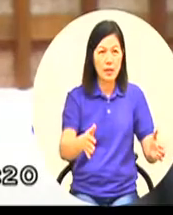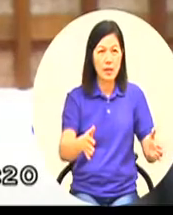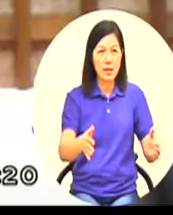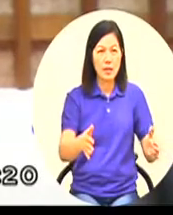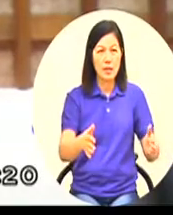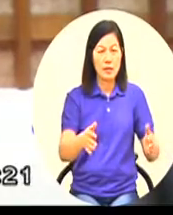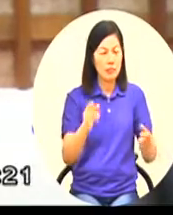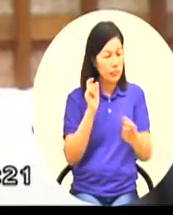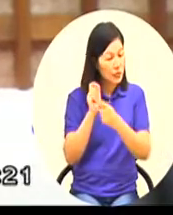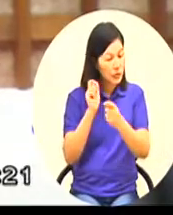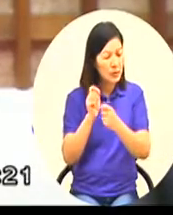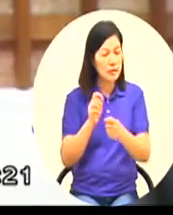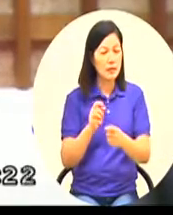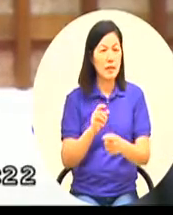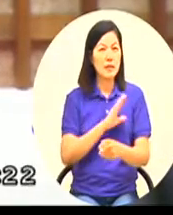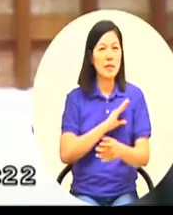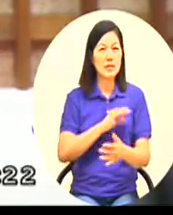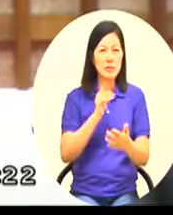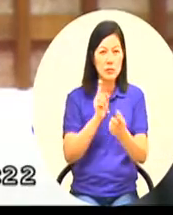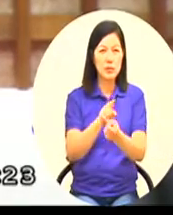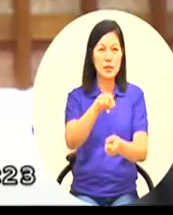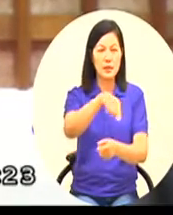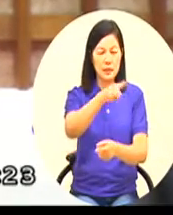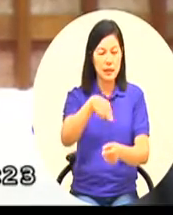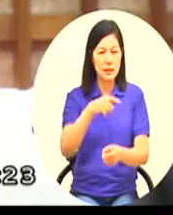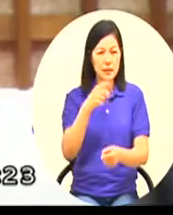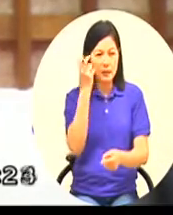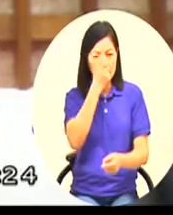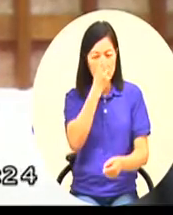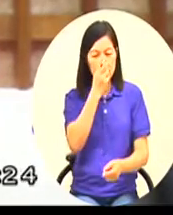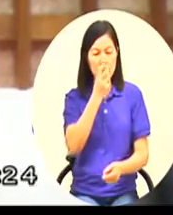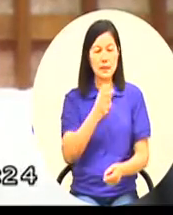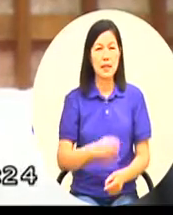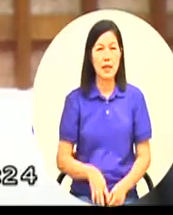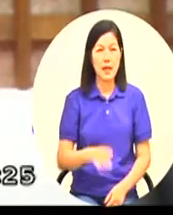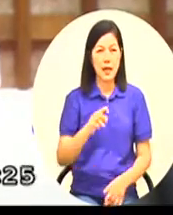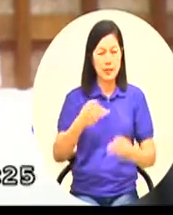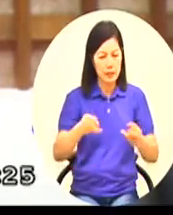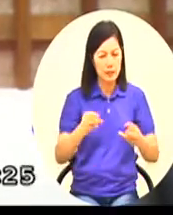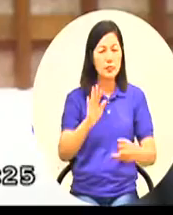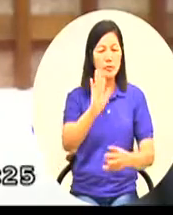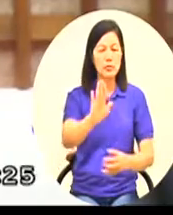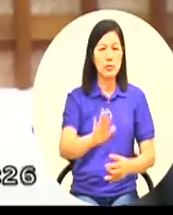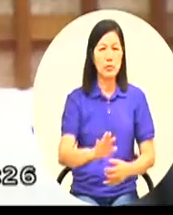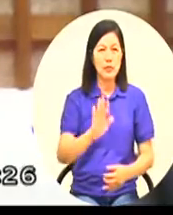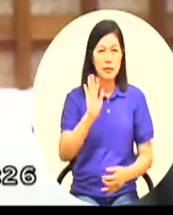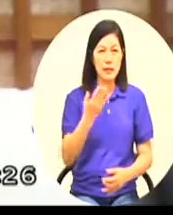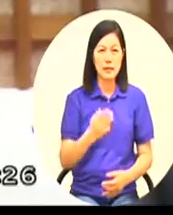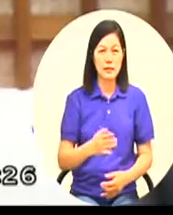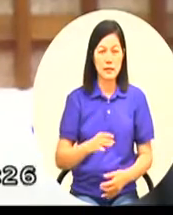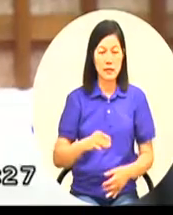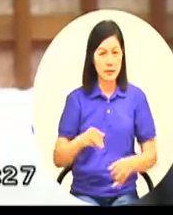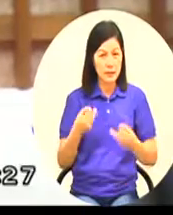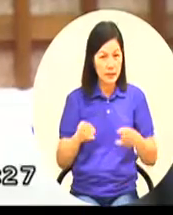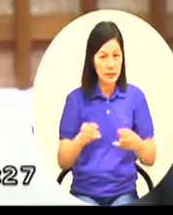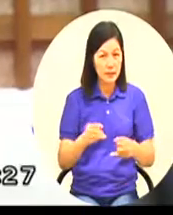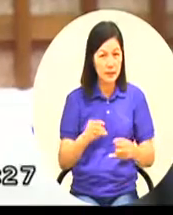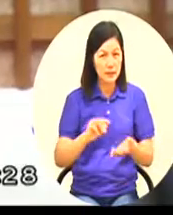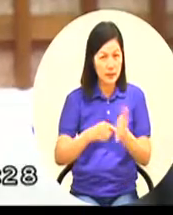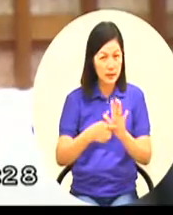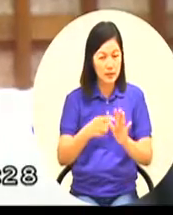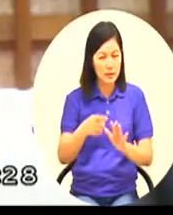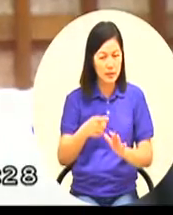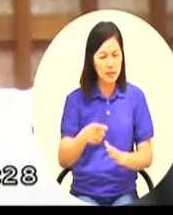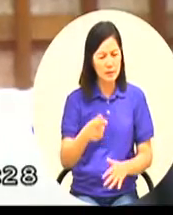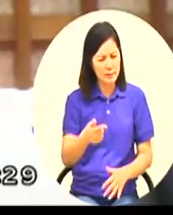讲最近当然对于你们的一个稽查在这一次有了成效，可是当这个成效产生之后，一喜一忧